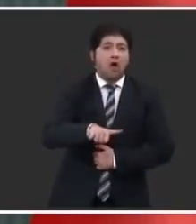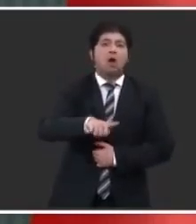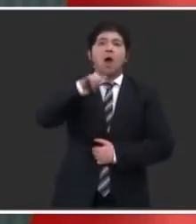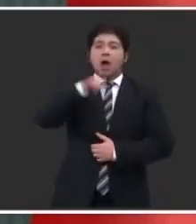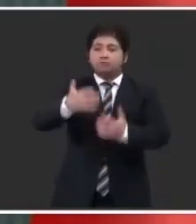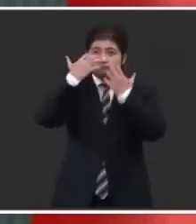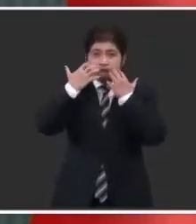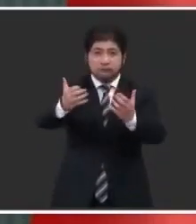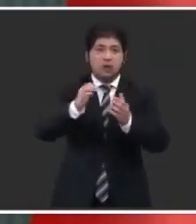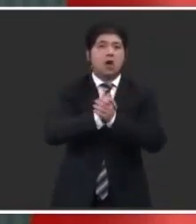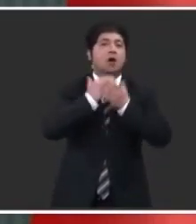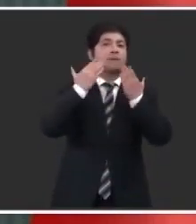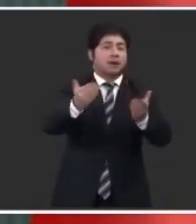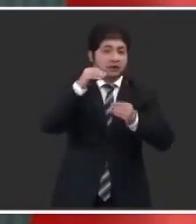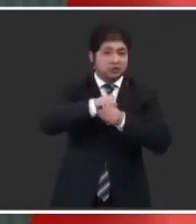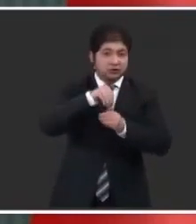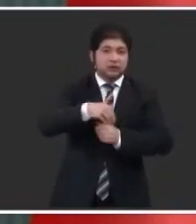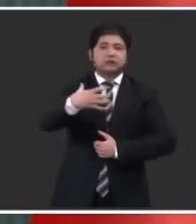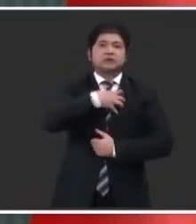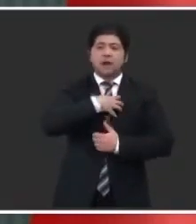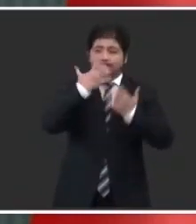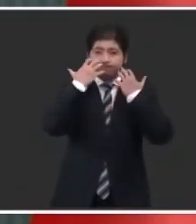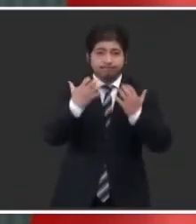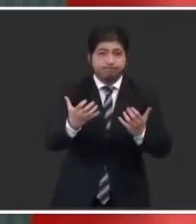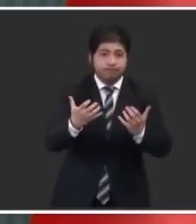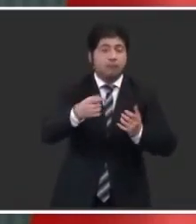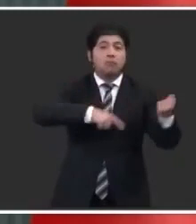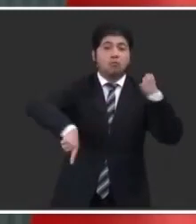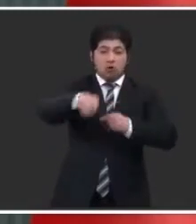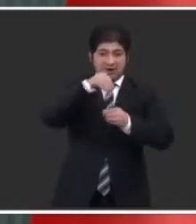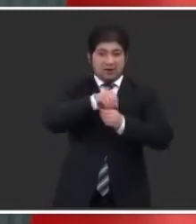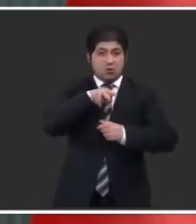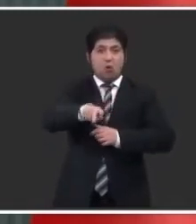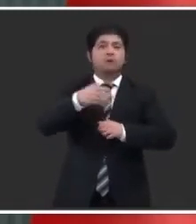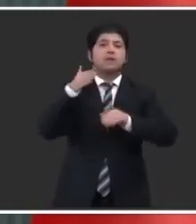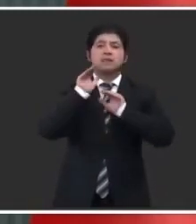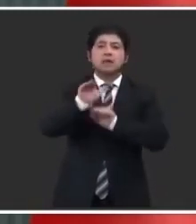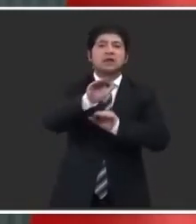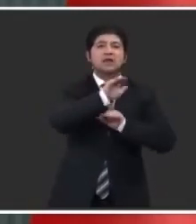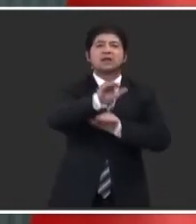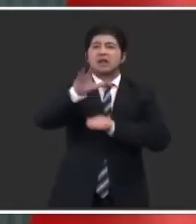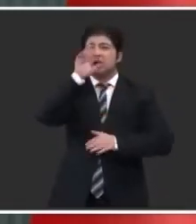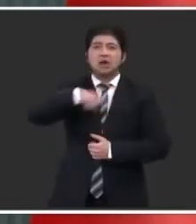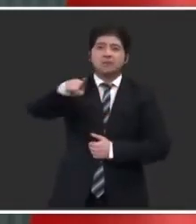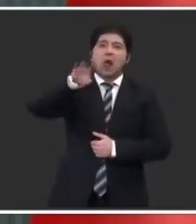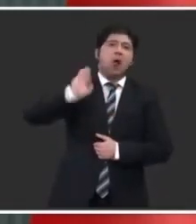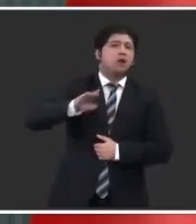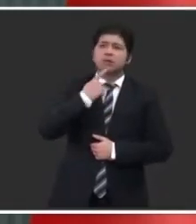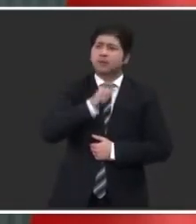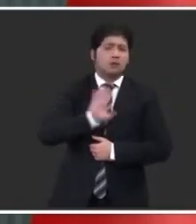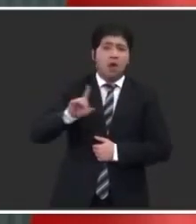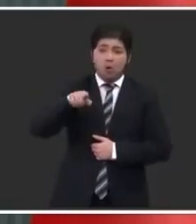hakkaniyeti takdir etmek sahiplenmek Bu doğrultuda katkı vermek kimseyi küçültmez